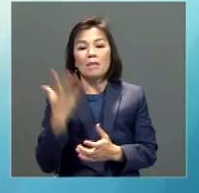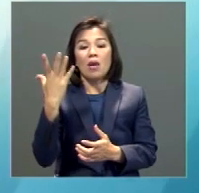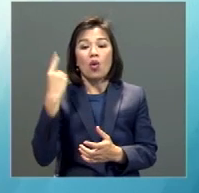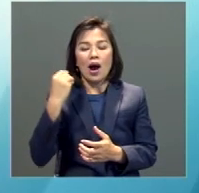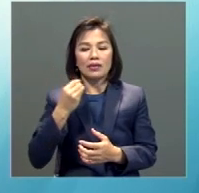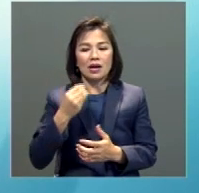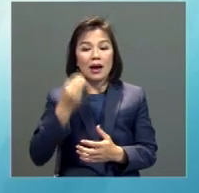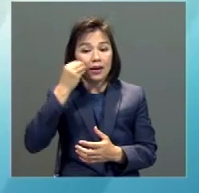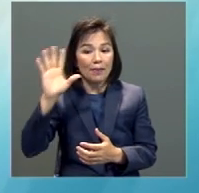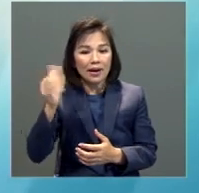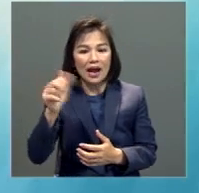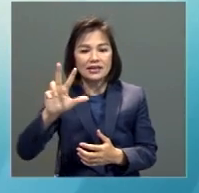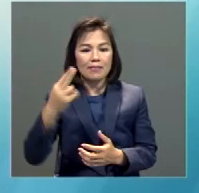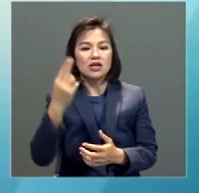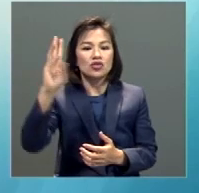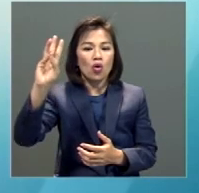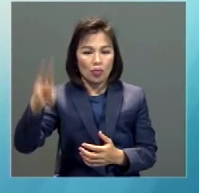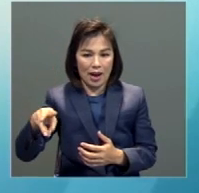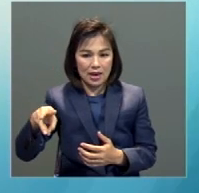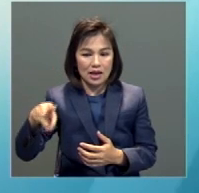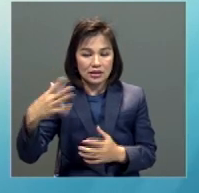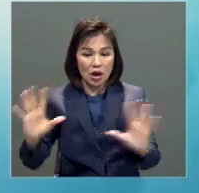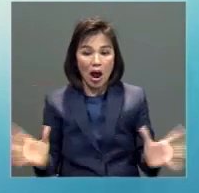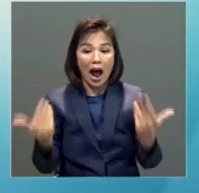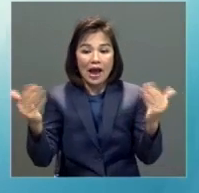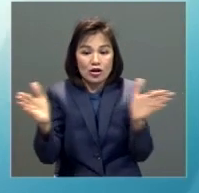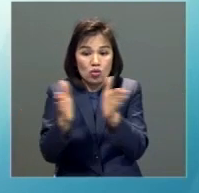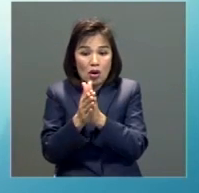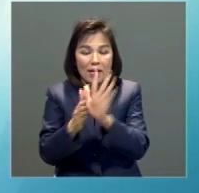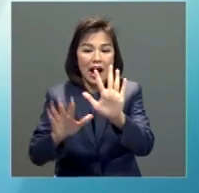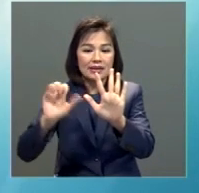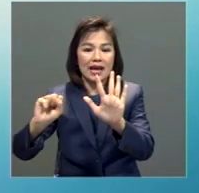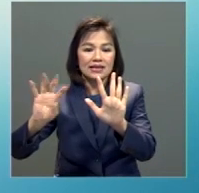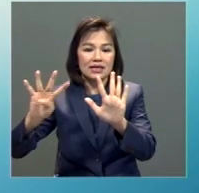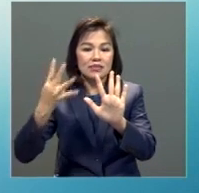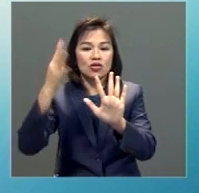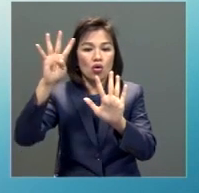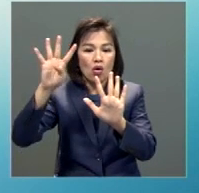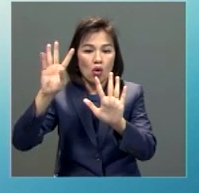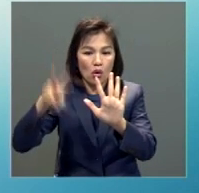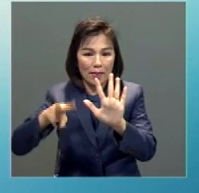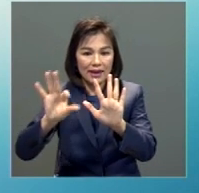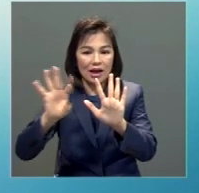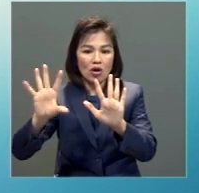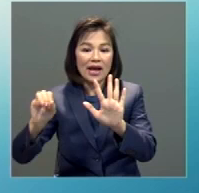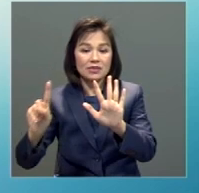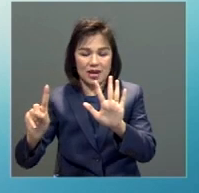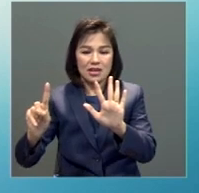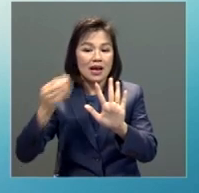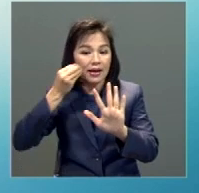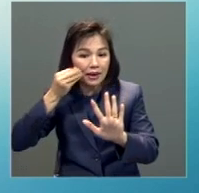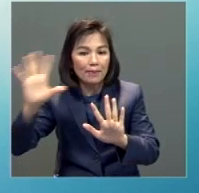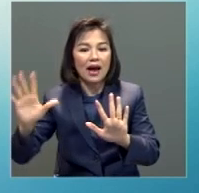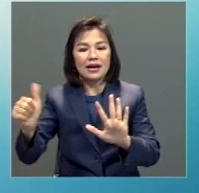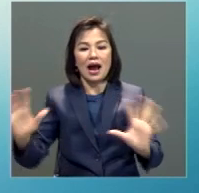รายนะครับแล้วก็หายแล้วเนี่ยก็คือเมื่อวานนี้ขายเพิ่มขึ้นมา36000นะครับรวมแล้วหายแล้วก็คือ 5400006951รายก็ขอให้ทุกๆชาติทุกๆเอ่อประเทศนะครับก็มีแนวโน้มที่ดีขึ้นด้วยเร็วๆนะครับเพราะว่าอย่างที่บอกว่าถ้าป่วยนานการเสียชีวิตก็จะเยอะขึ้นไม่ใช่แค่เรื่องนี้เรื่องเดียวนะครับเศรษฐกิจก็จะแย่ลงไปด้วยนะครับ